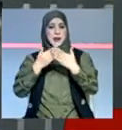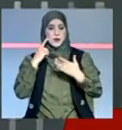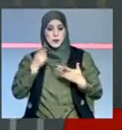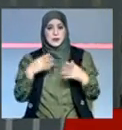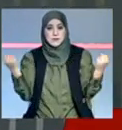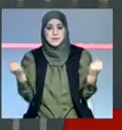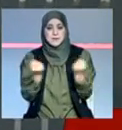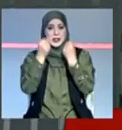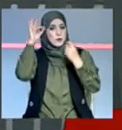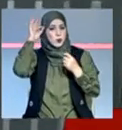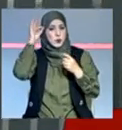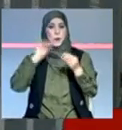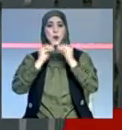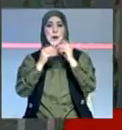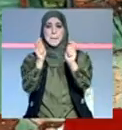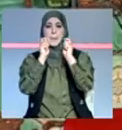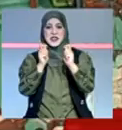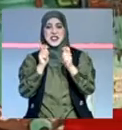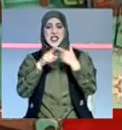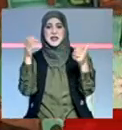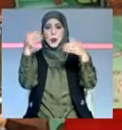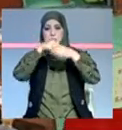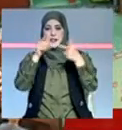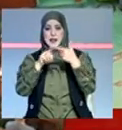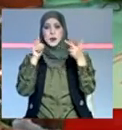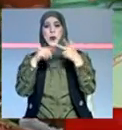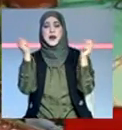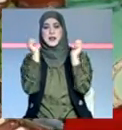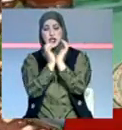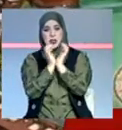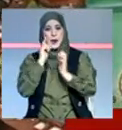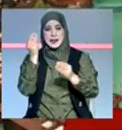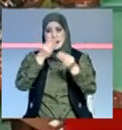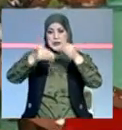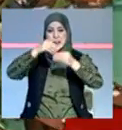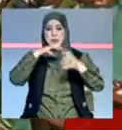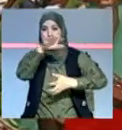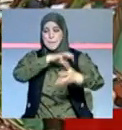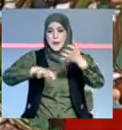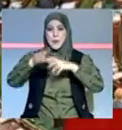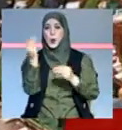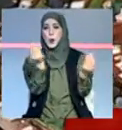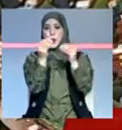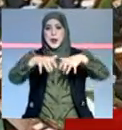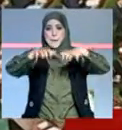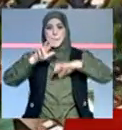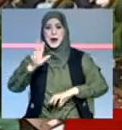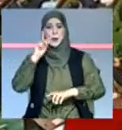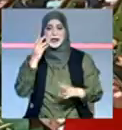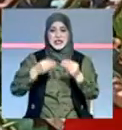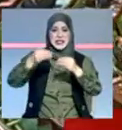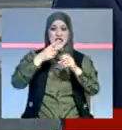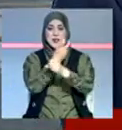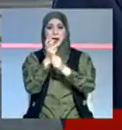فيه تونس ازمه سياسيه واقتصاديه واجتماعيه زادت التجاذبات داخل البرلمان من حدتها مما دفع الاتحاد